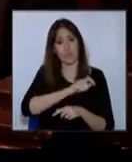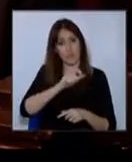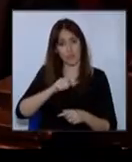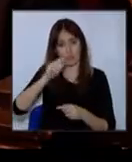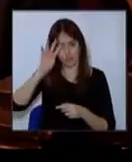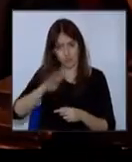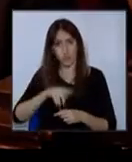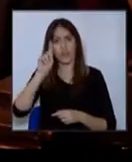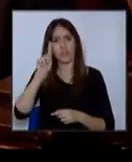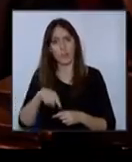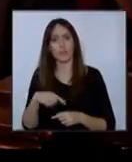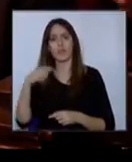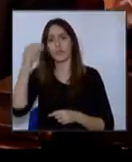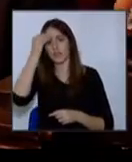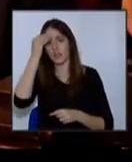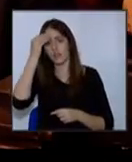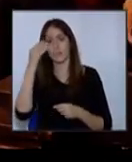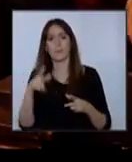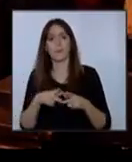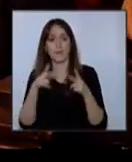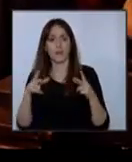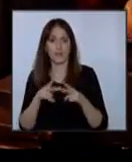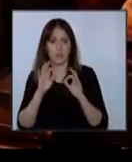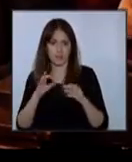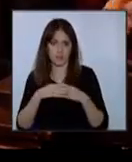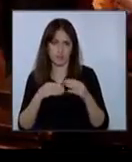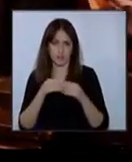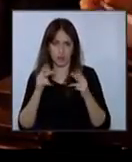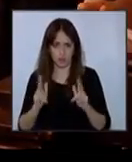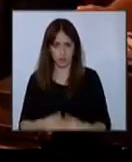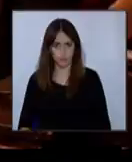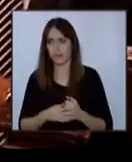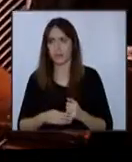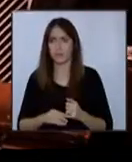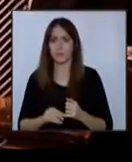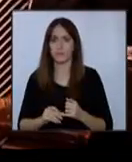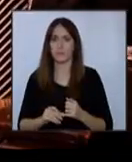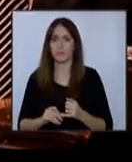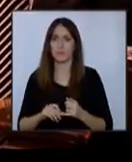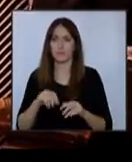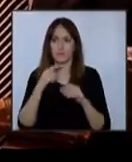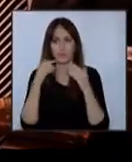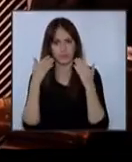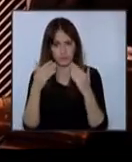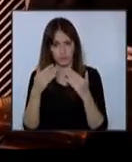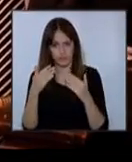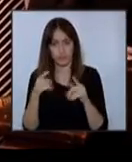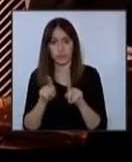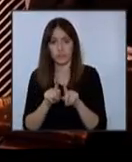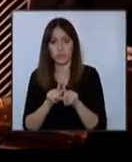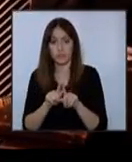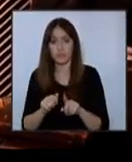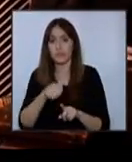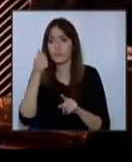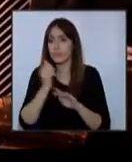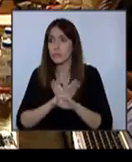de principis i fonaments d'una societat plenament democràtica. Moltes gràcies. Moltes gràcies. Doncs, si no hi ha cap més paraula